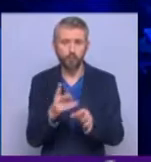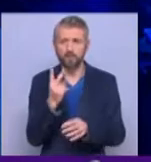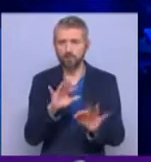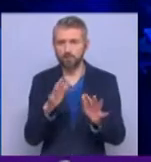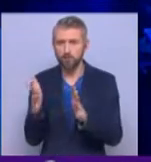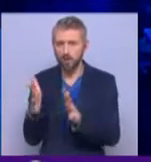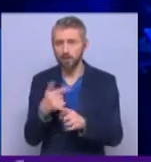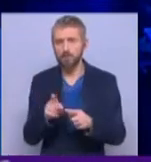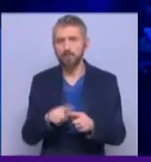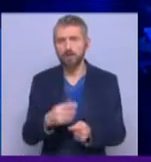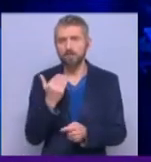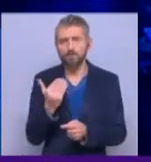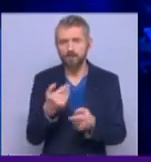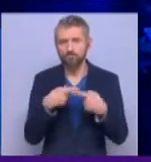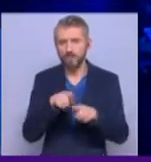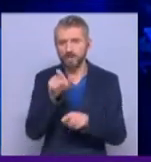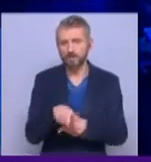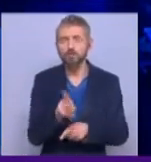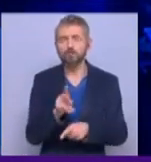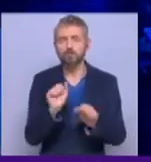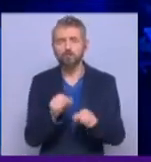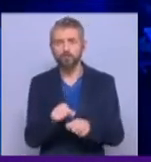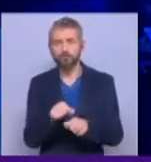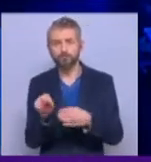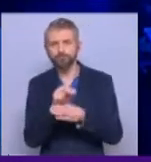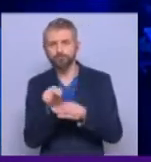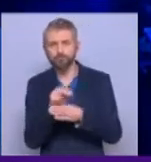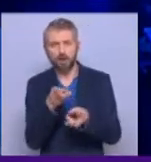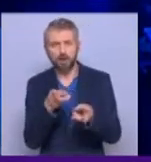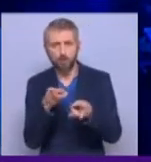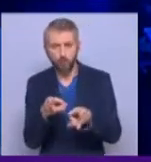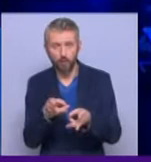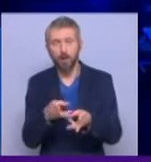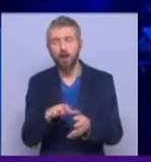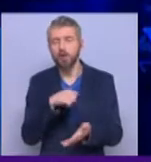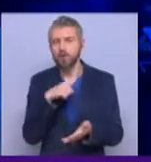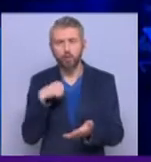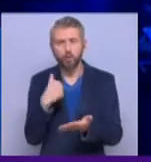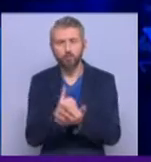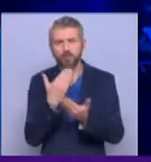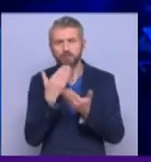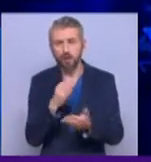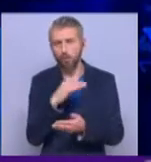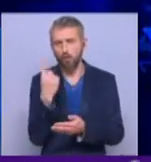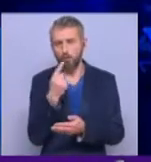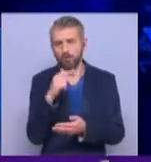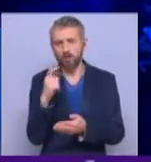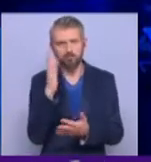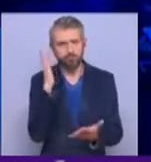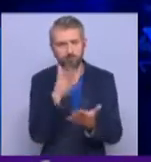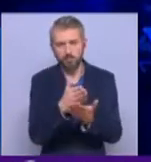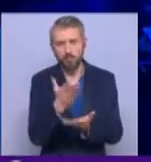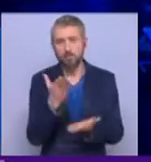Це ваш технік, який може поратися з котлом, а найголовніше зразу звертайтеся до облгазу, тому що, напевно, є проблема, але яку